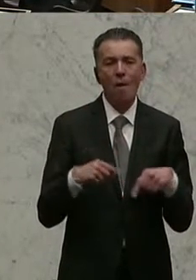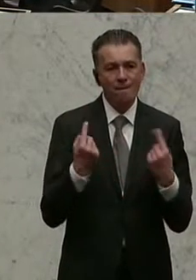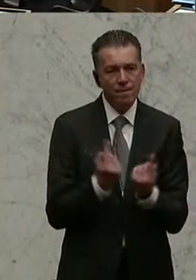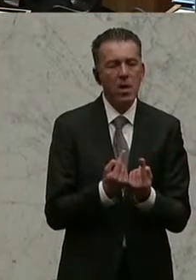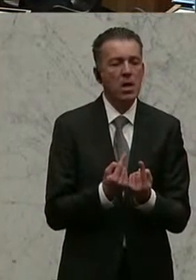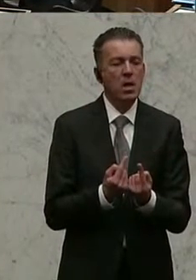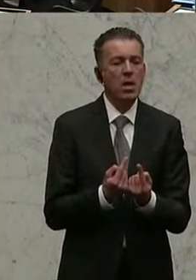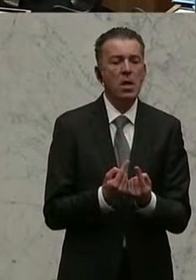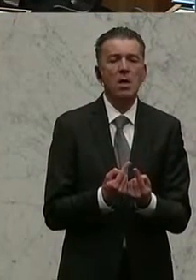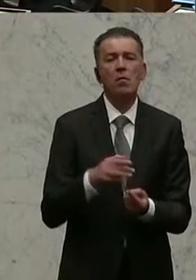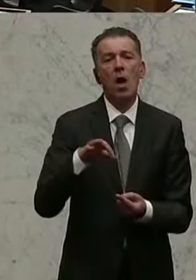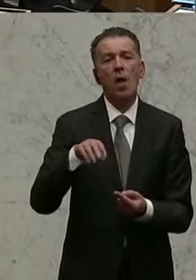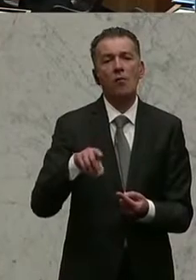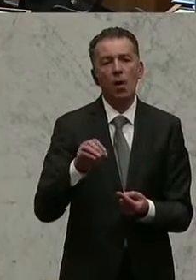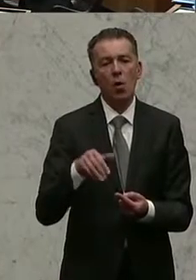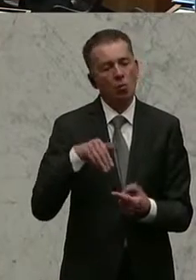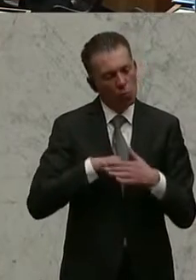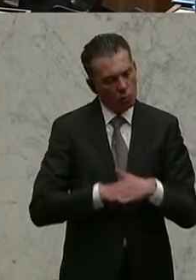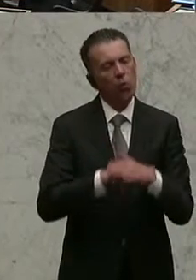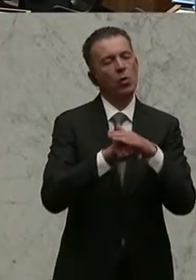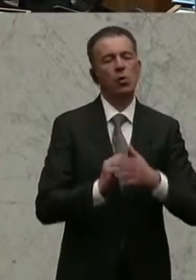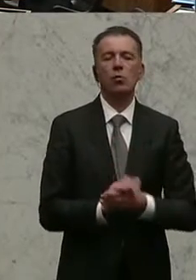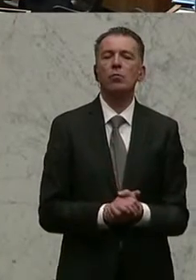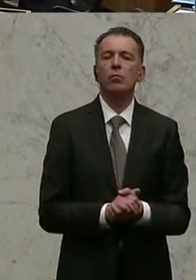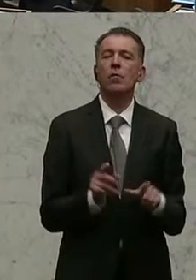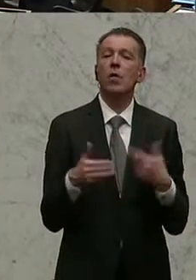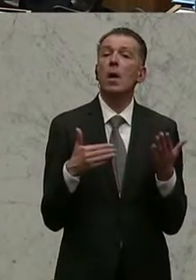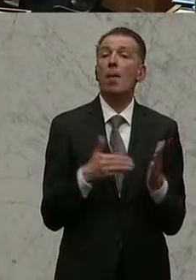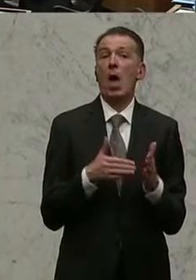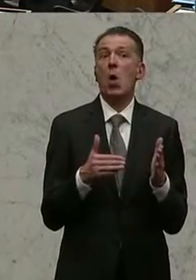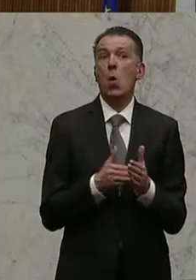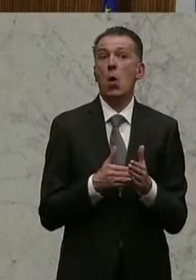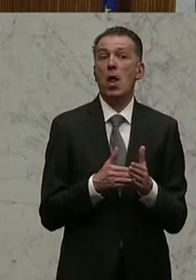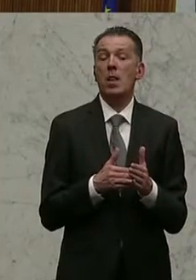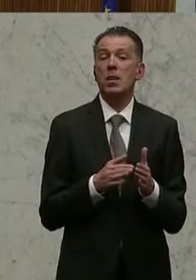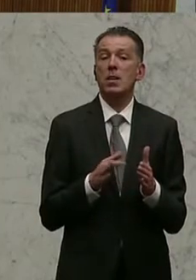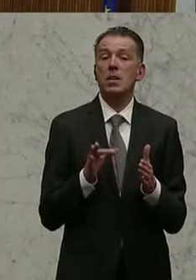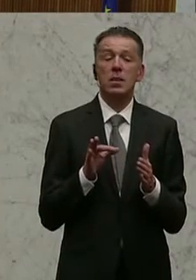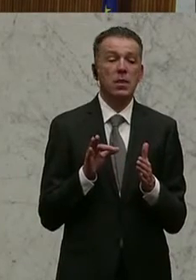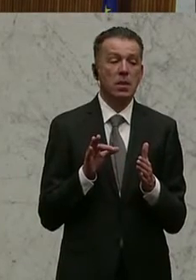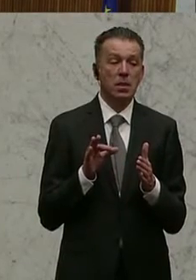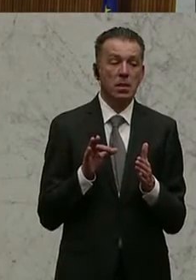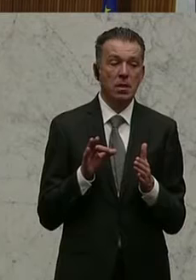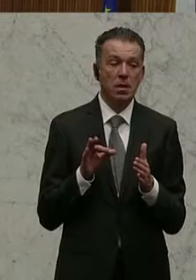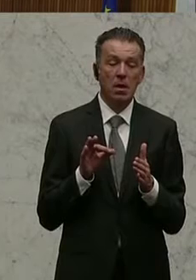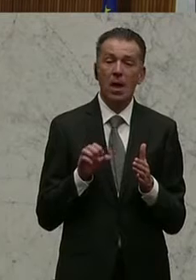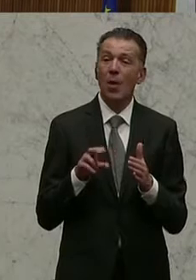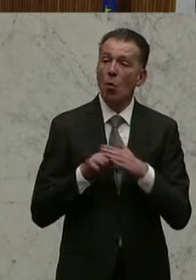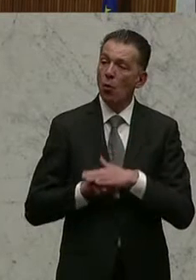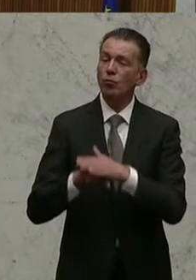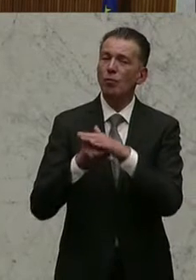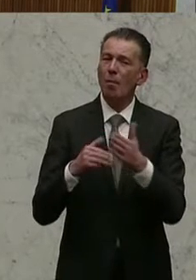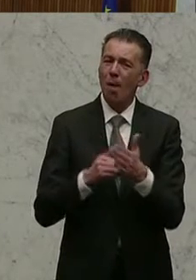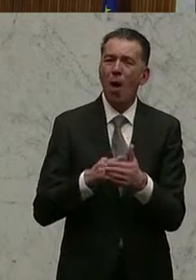Seite, von Seiten der Freiheitlichen, zu unterstützen. Wir brauchen aber um diese... Meine sehr geehrten Damen und Herren, auf ORF3 können Sie